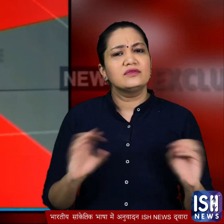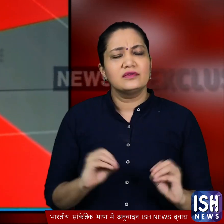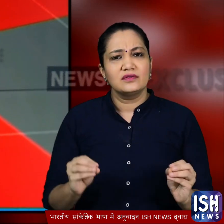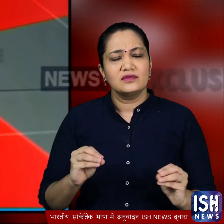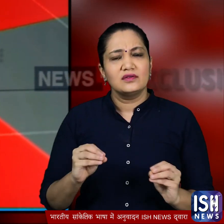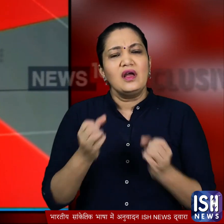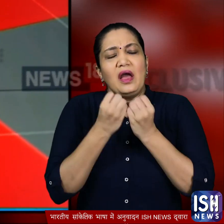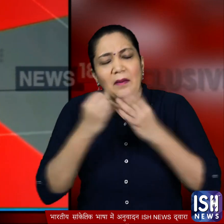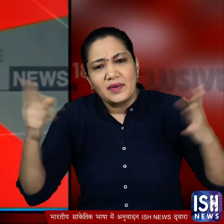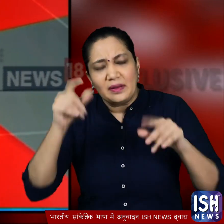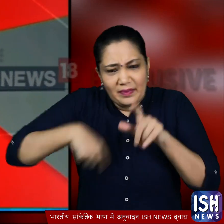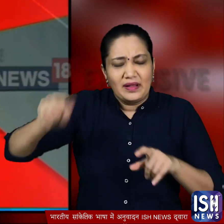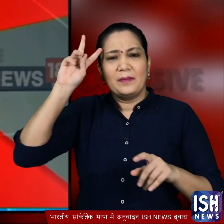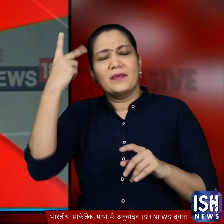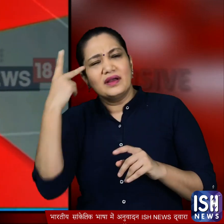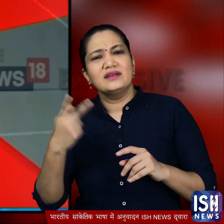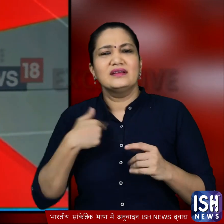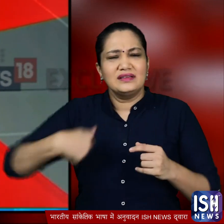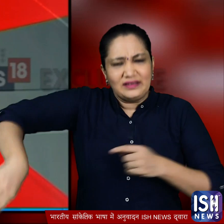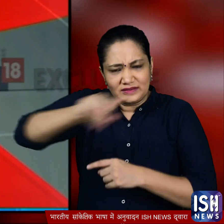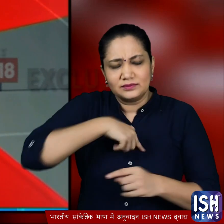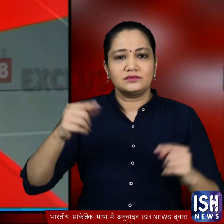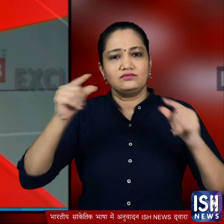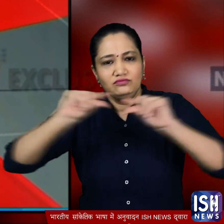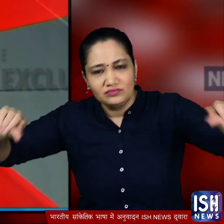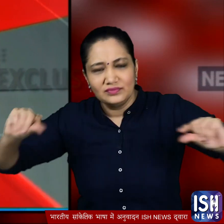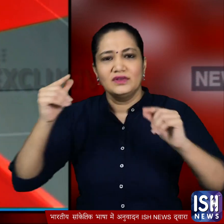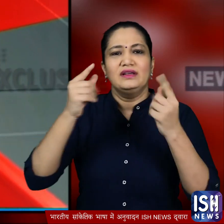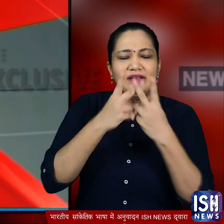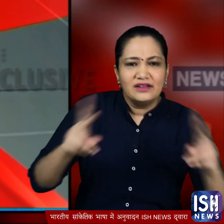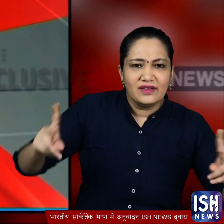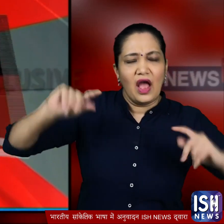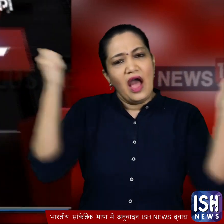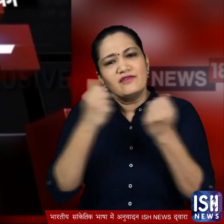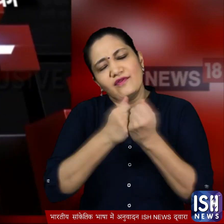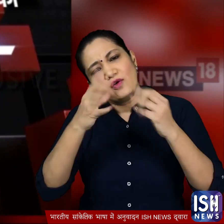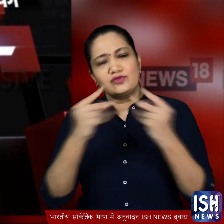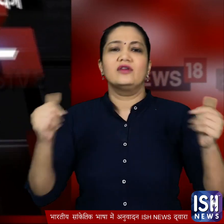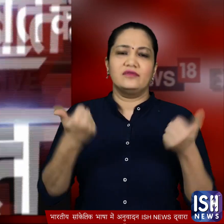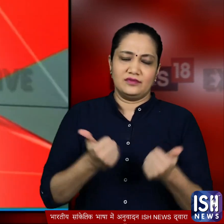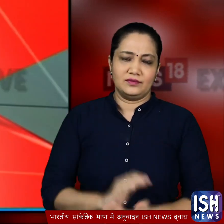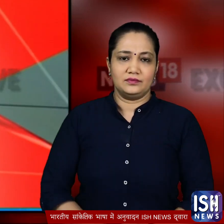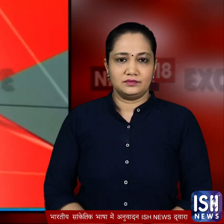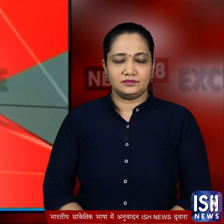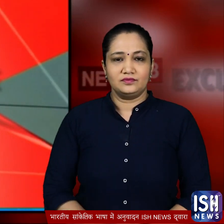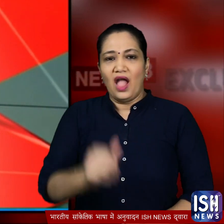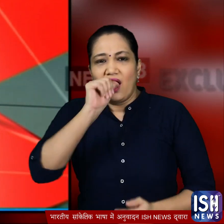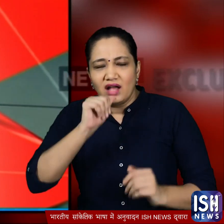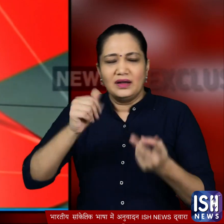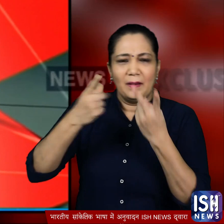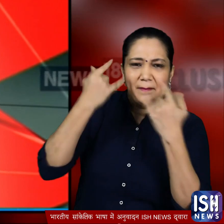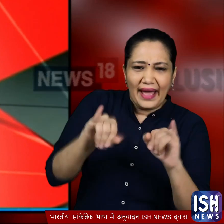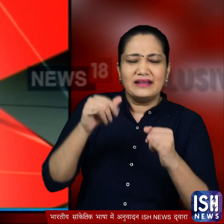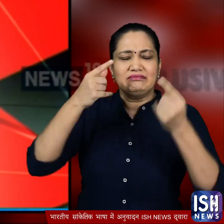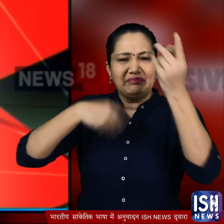हम में बहुत से लोग इसी गलतफहमी में जी रहे हैं कि लाठी पत्थर के जोर पर जमीन का झगड़ा सुलझा लेंगे। शराब माफिया पर